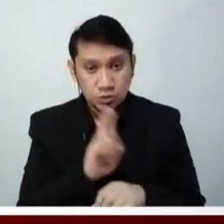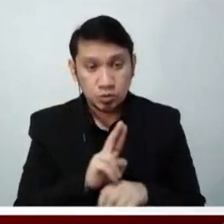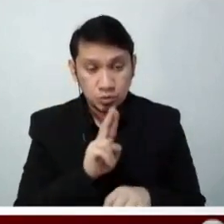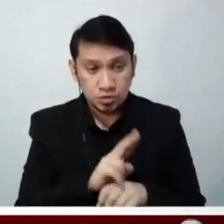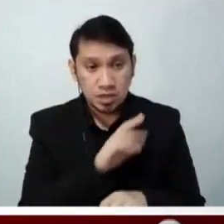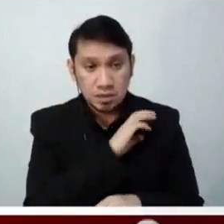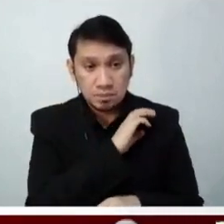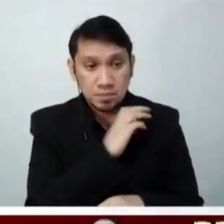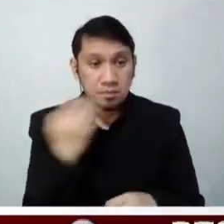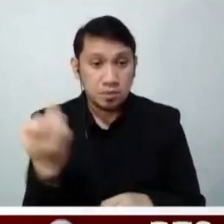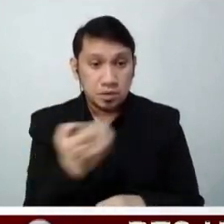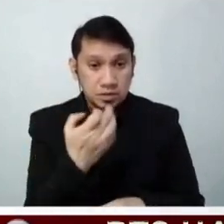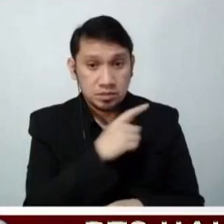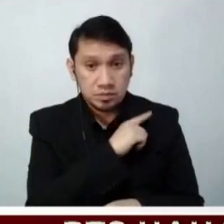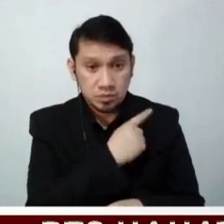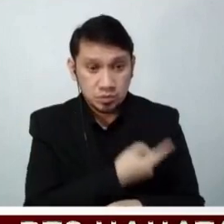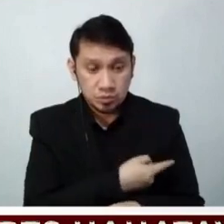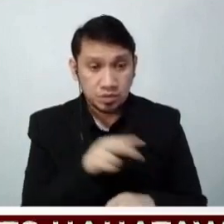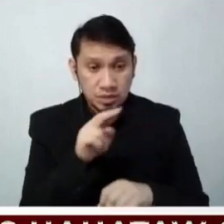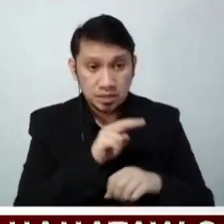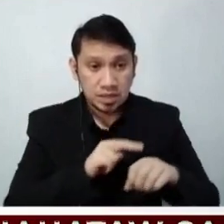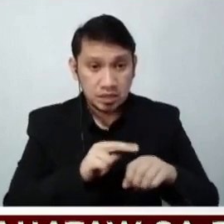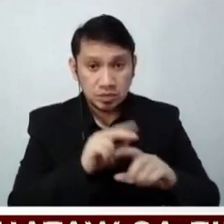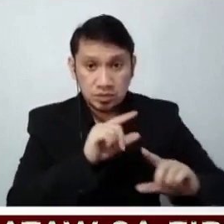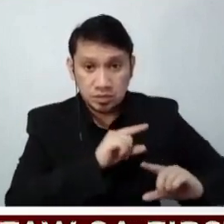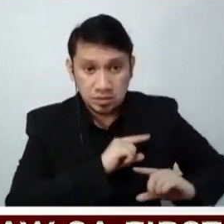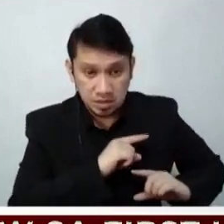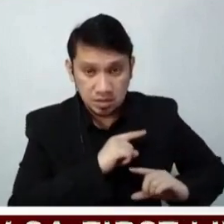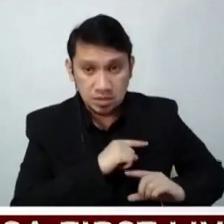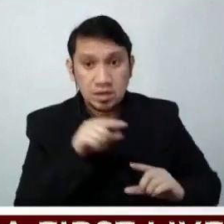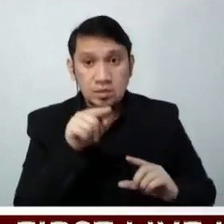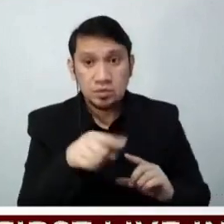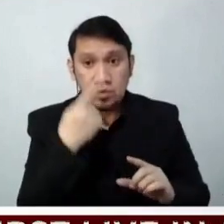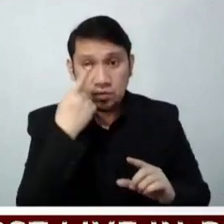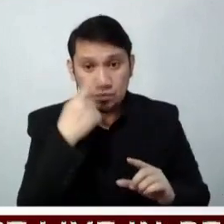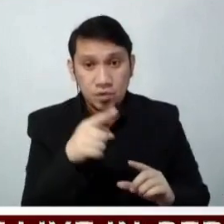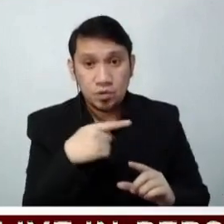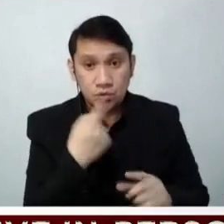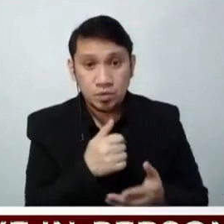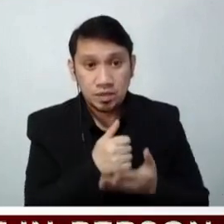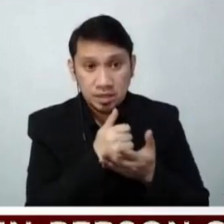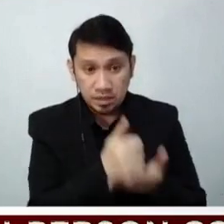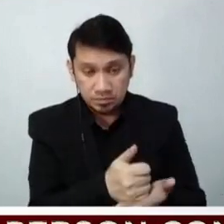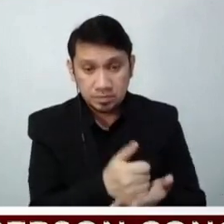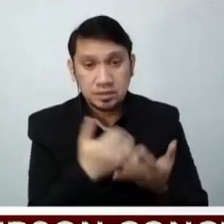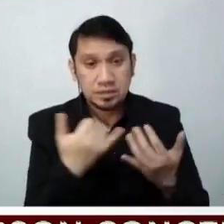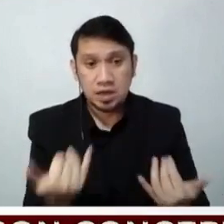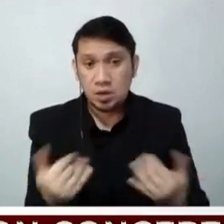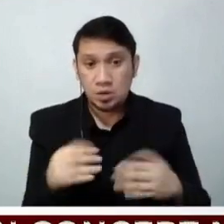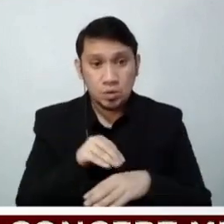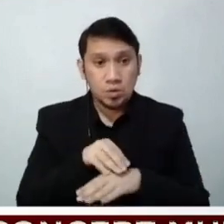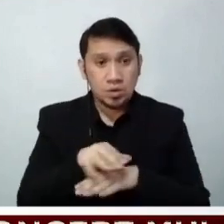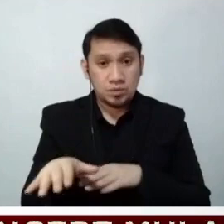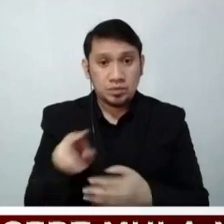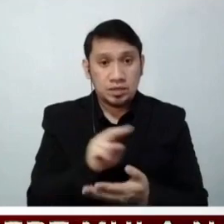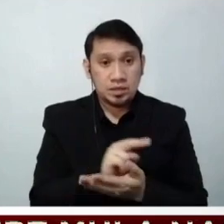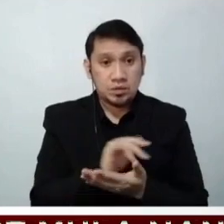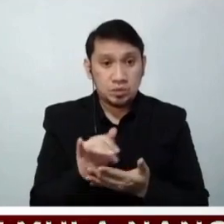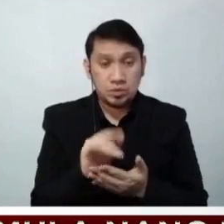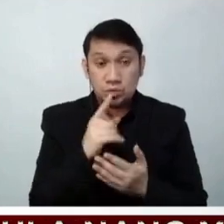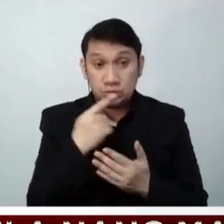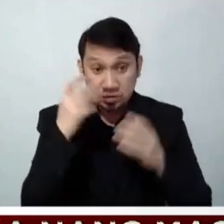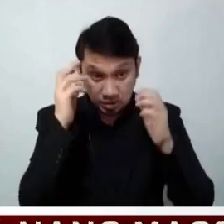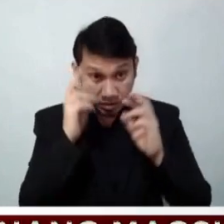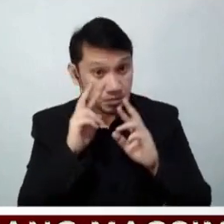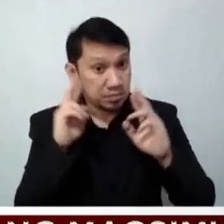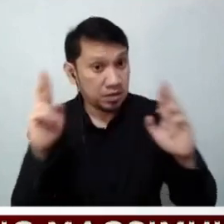para magpadala ng National Guard na pupuno sa kakulangan ng tauhan. Wala namang nakikitang epekto sa New York City ang mayor na si Bill